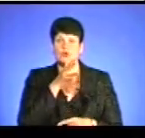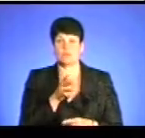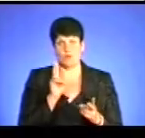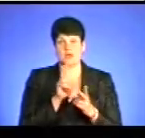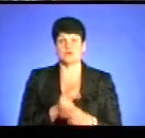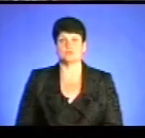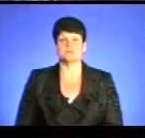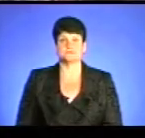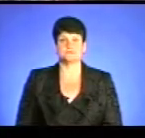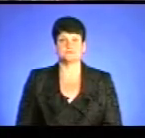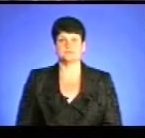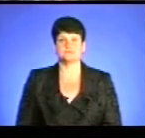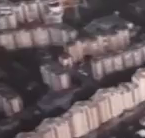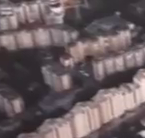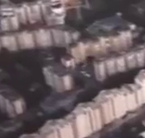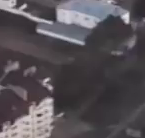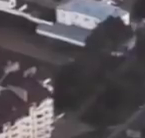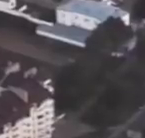Дякую.